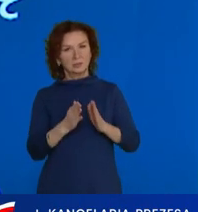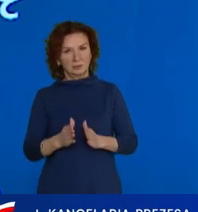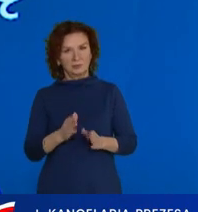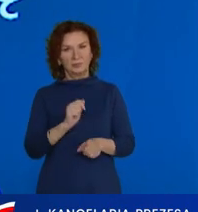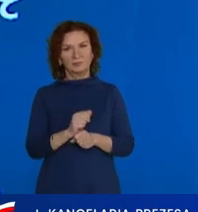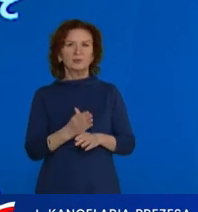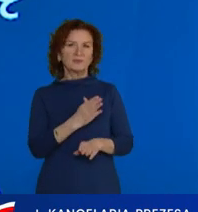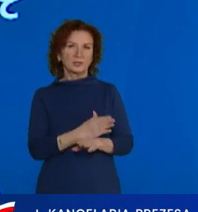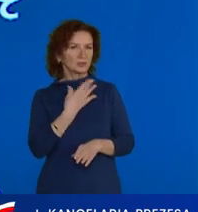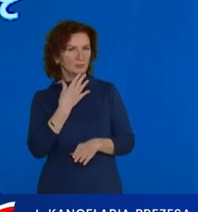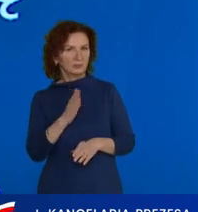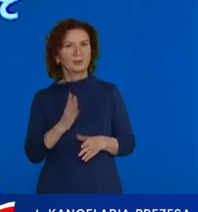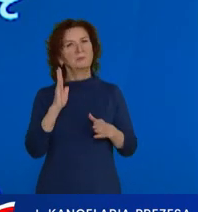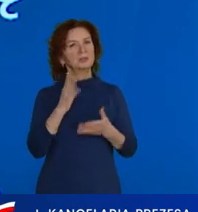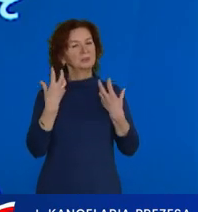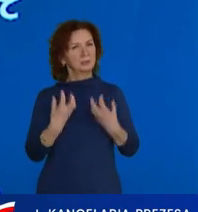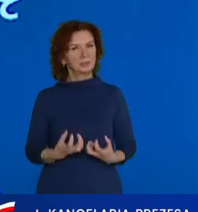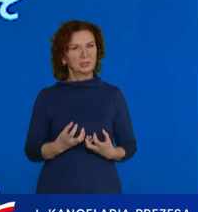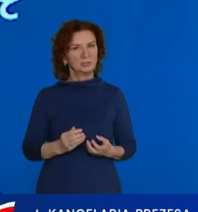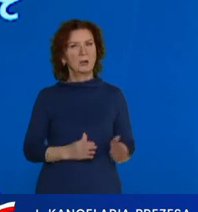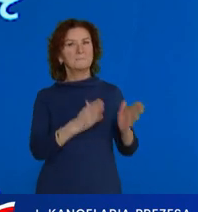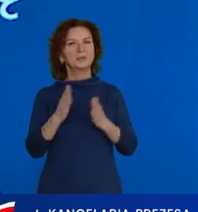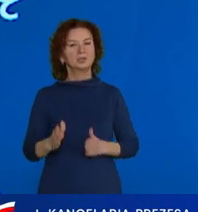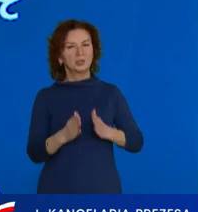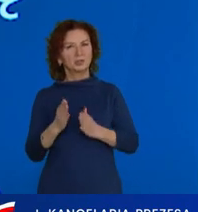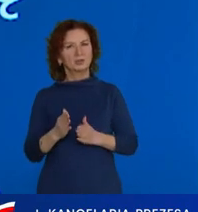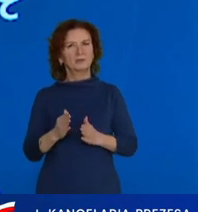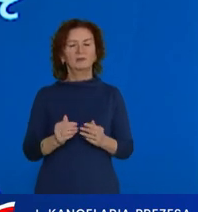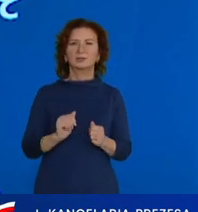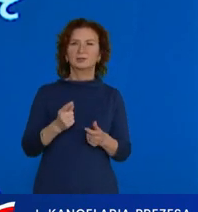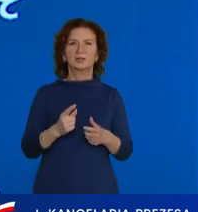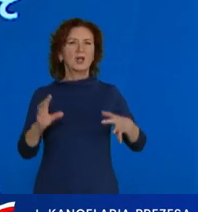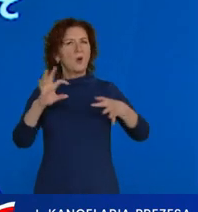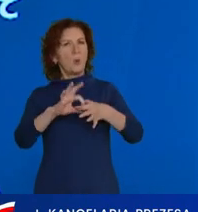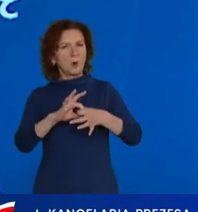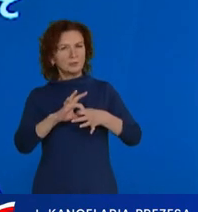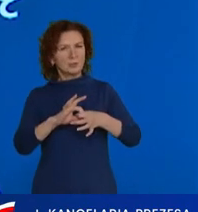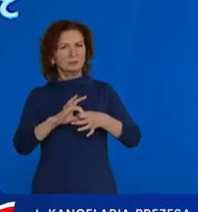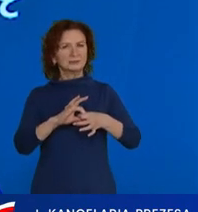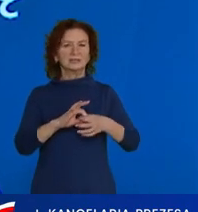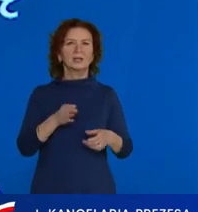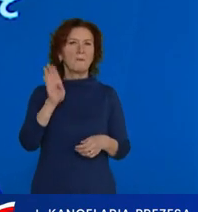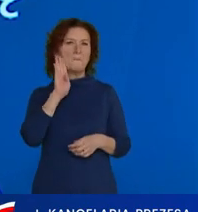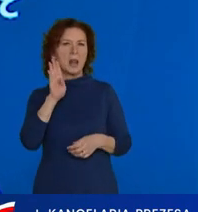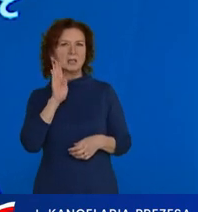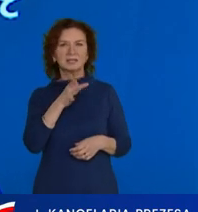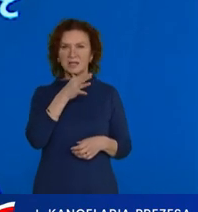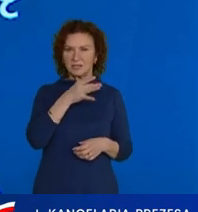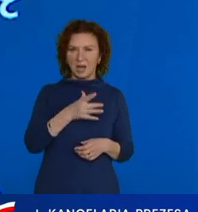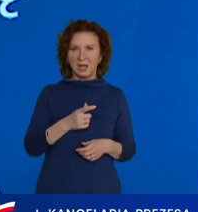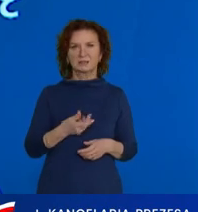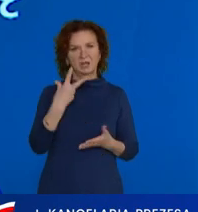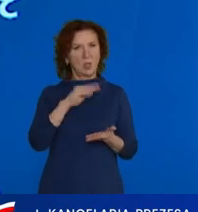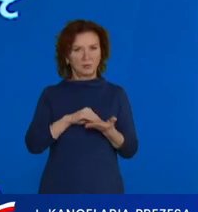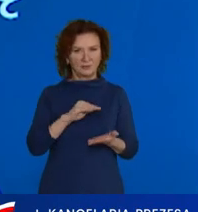wcześniejszych wystąpieniach, będziemy chcieli przygotować taki wariant łączący doświadczenia belgijskie i izraelskie, ale